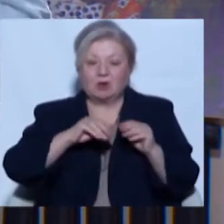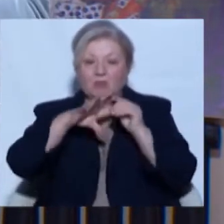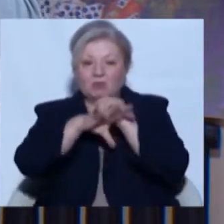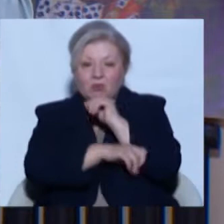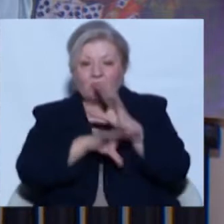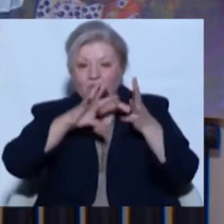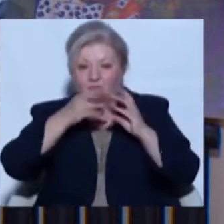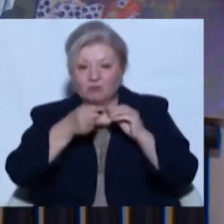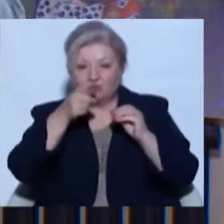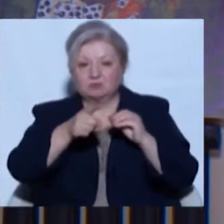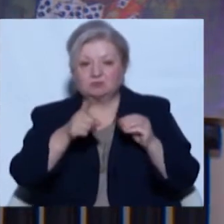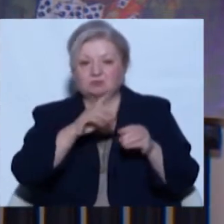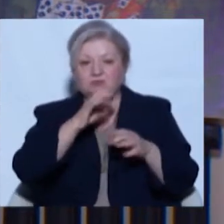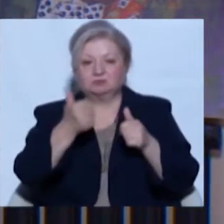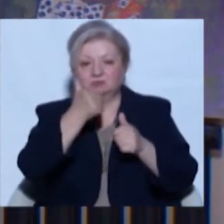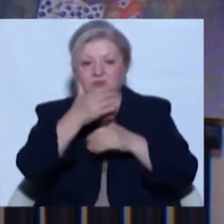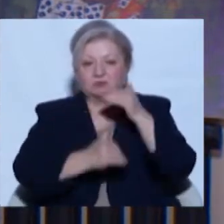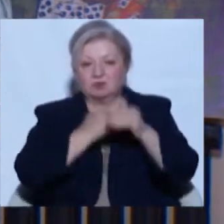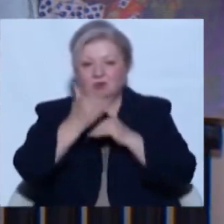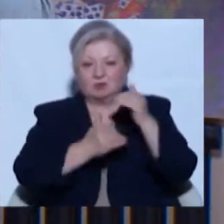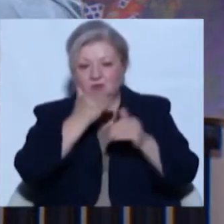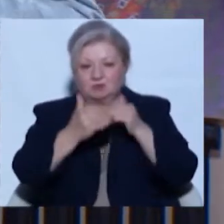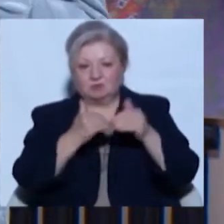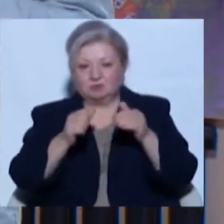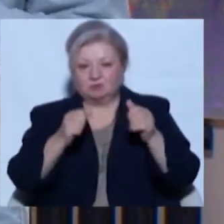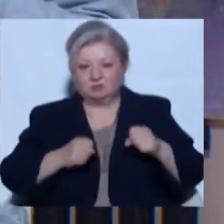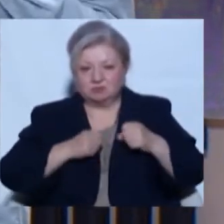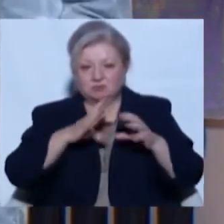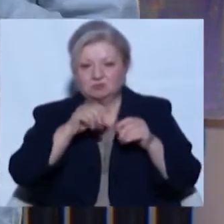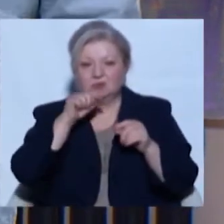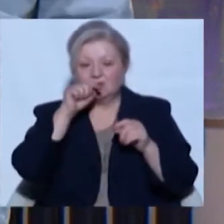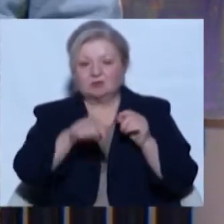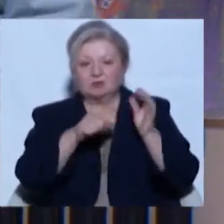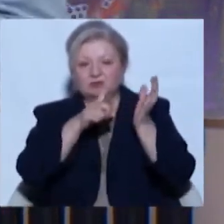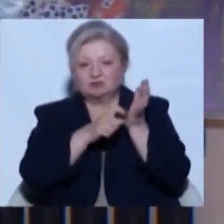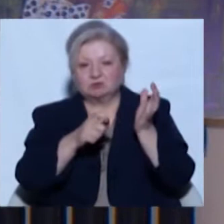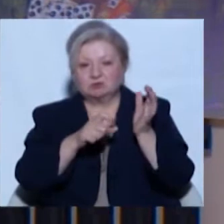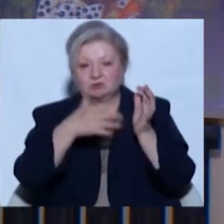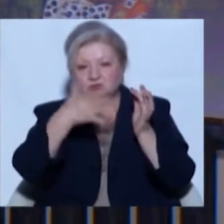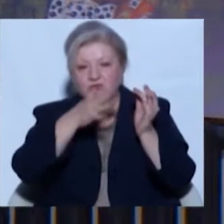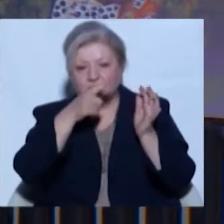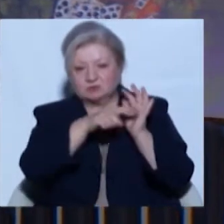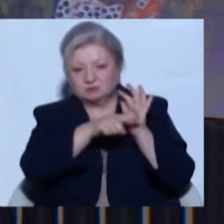ყველაფრის მოგვარებას საკმაოდ წარმატებით ახერხებს და როგორც თქვი 1750-იან წლების ბოლოს